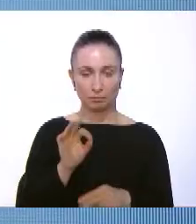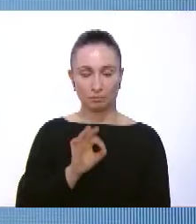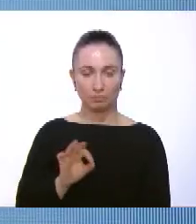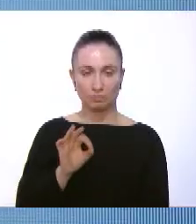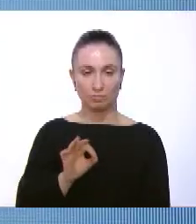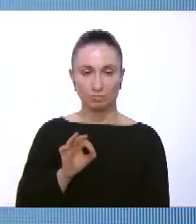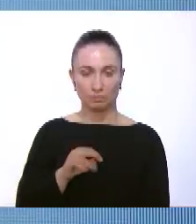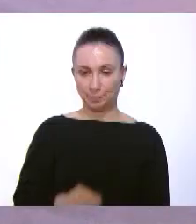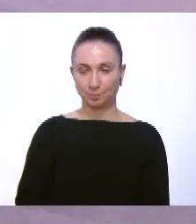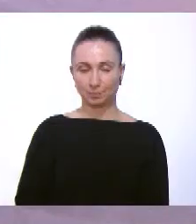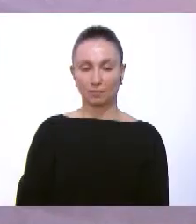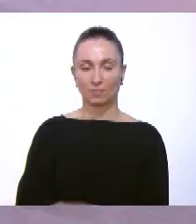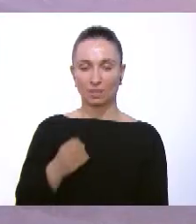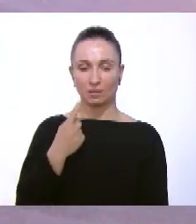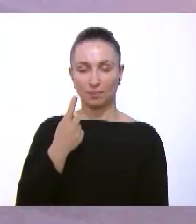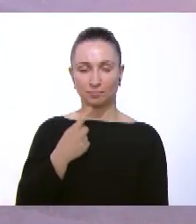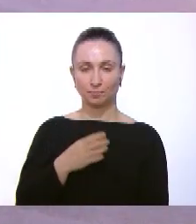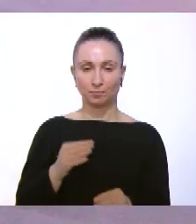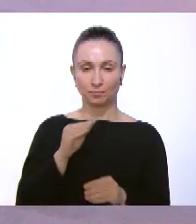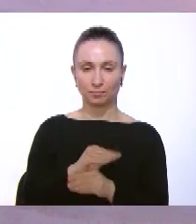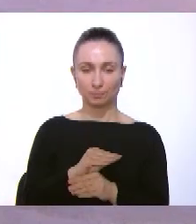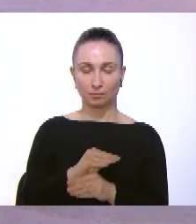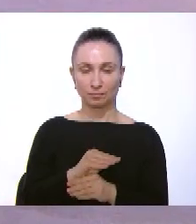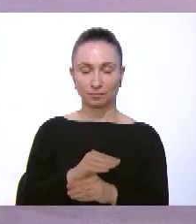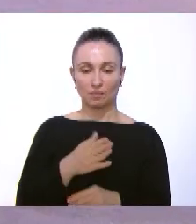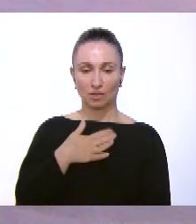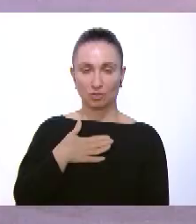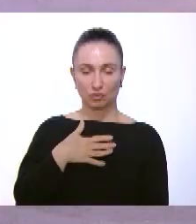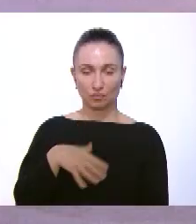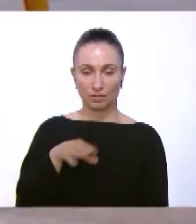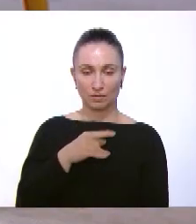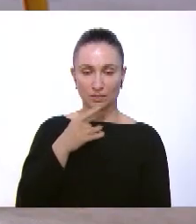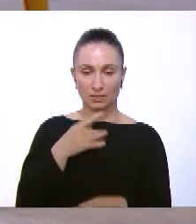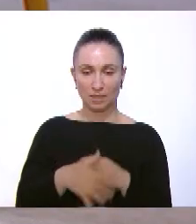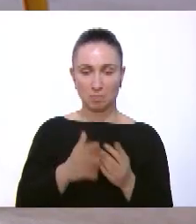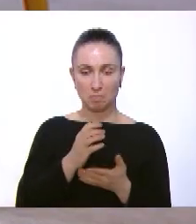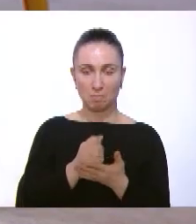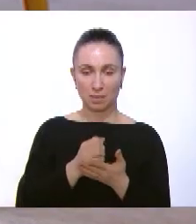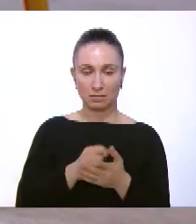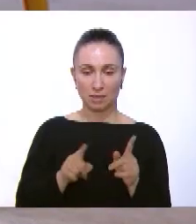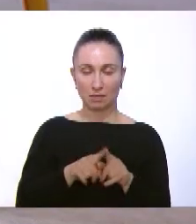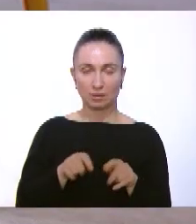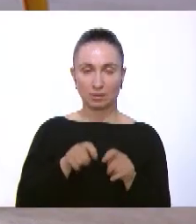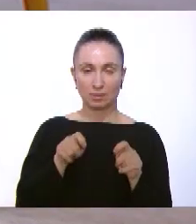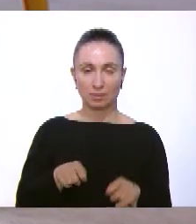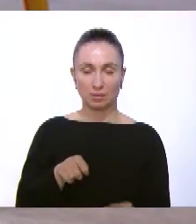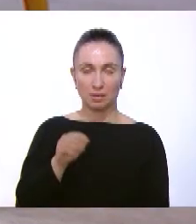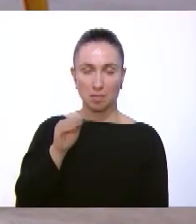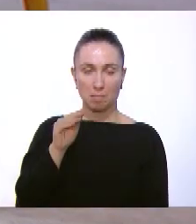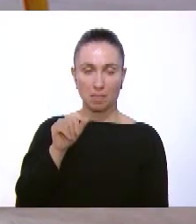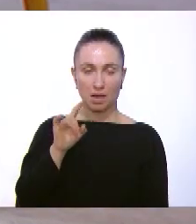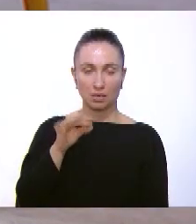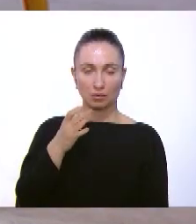მკურნალობის ტაქტიკა. კიდევ ერთ დავამატებდი, ჩვენი ცენტრის ბაზაზე ასევე გაიხსნა